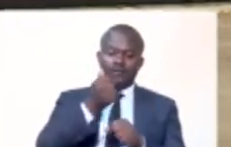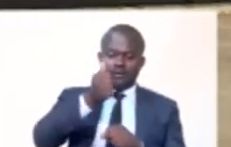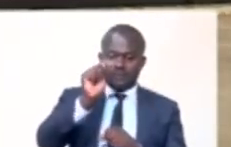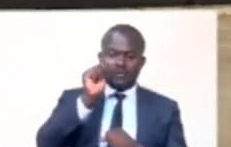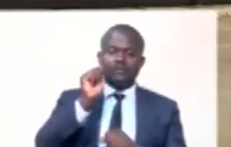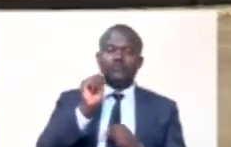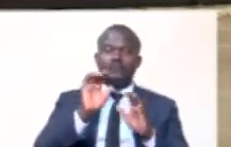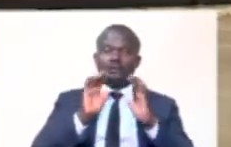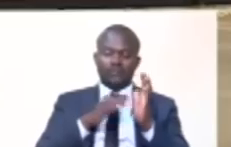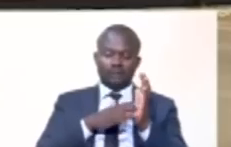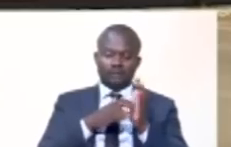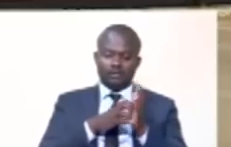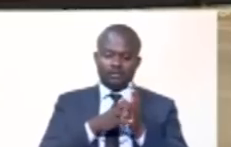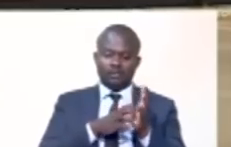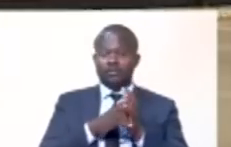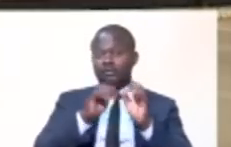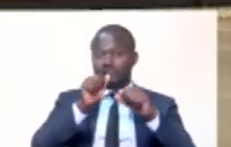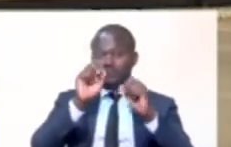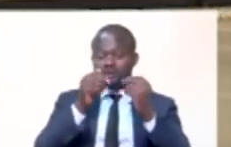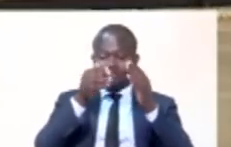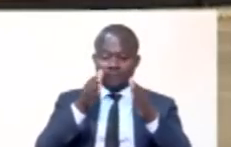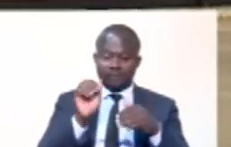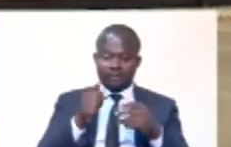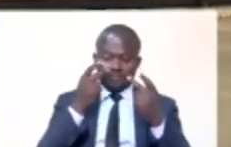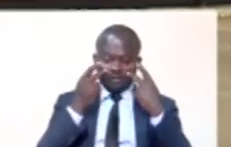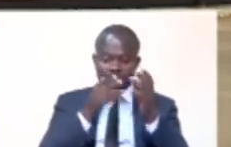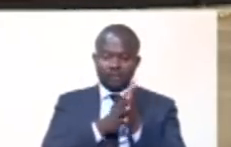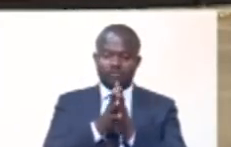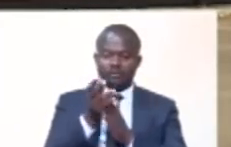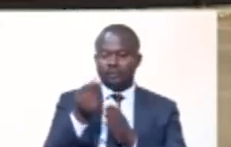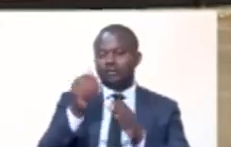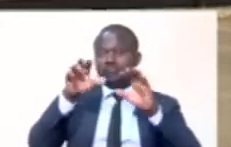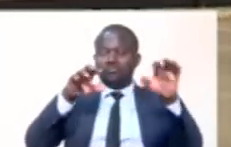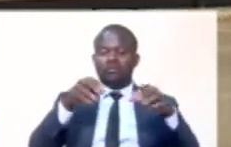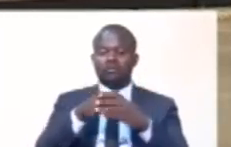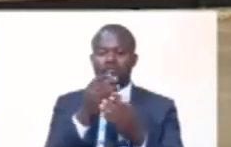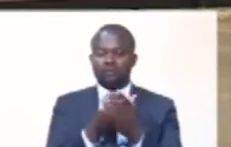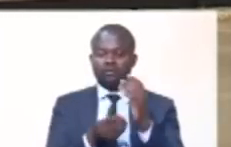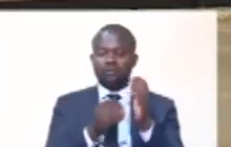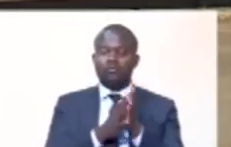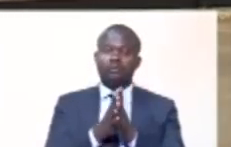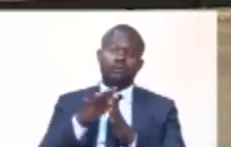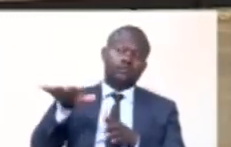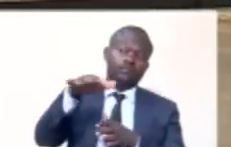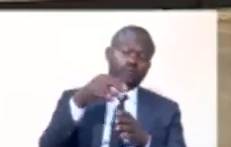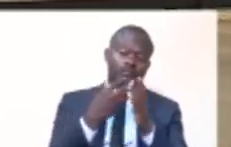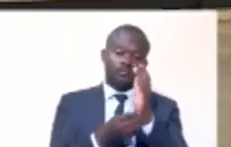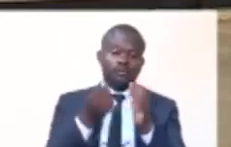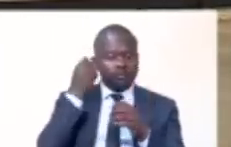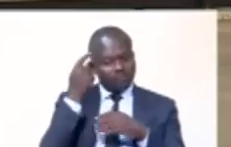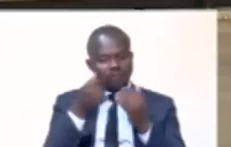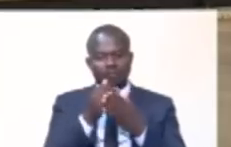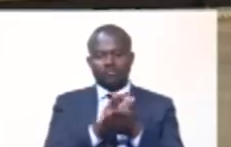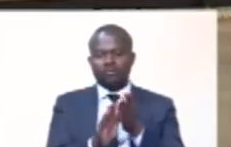gucika intege. Byarashobokaga yuko umuntu abona ashoye imari hanaha agahomba, yashora hari agahomba akumva ko